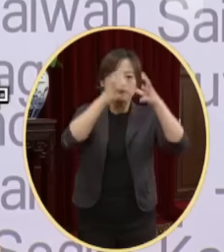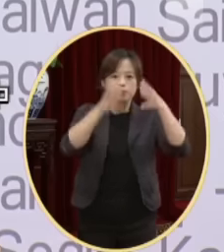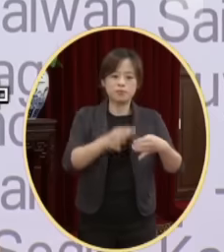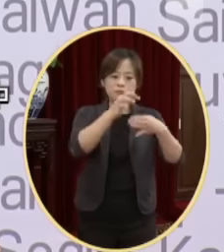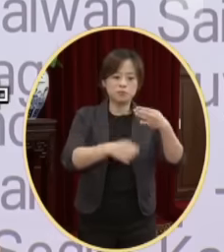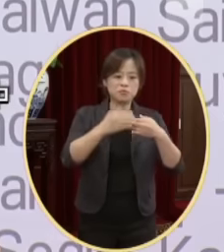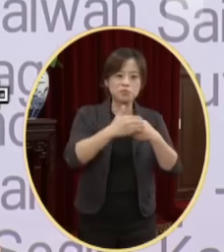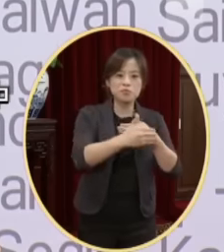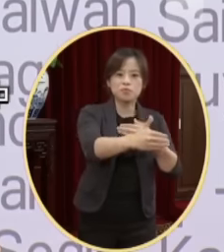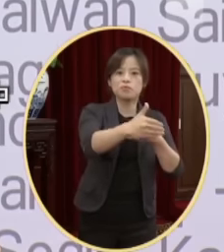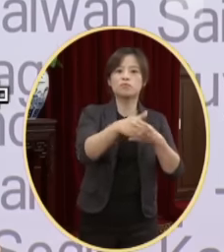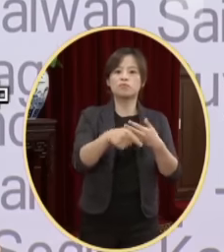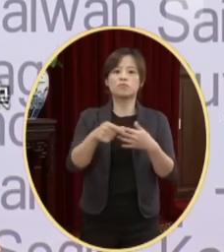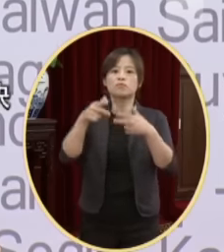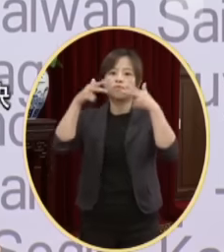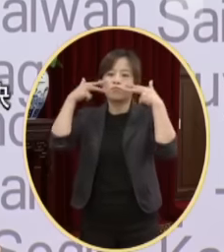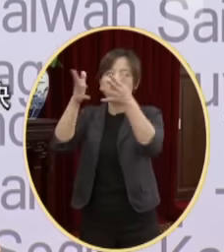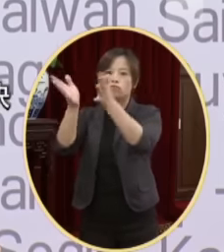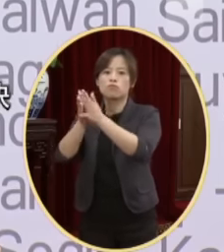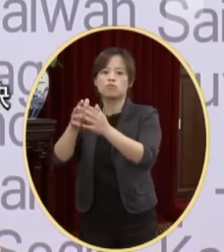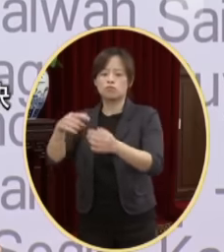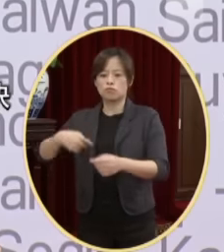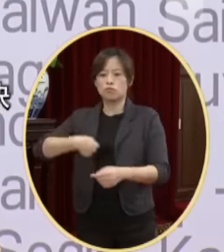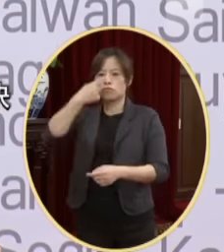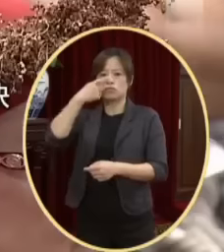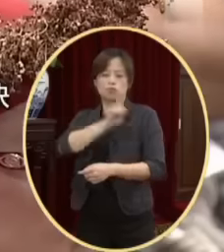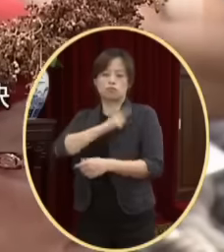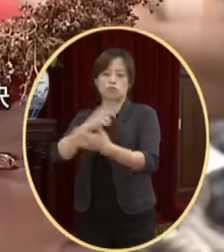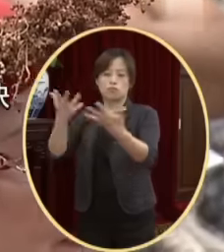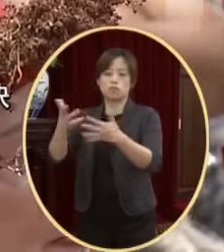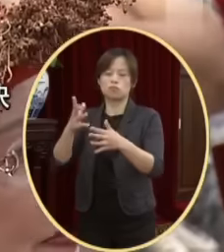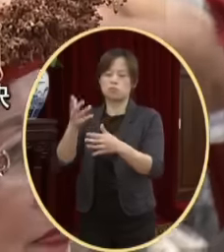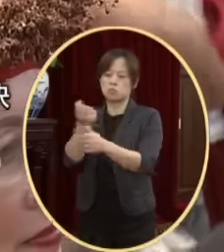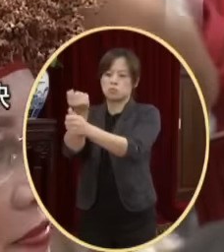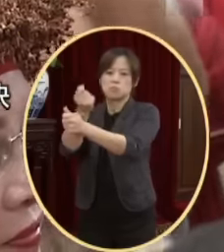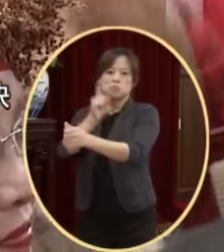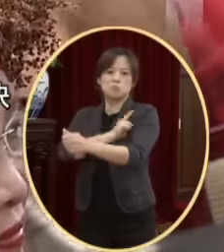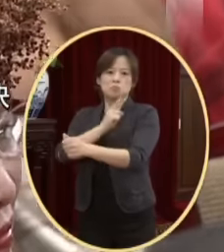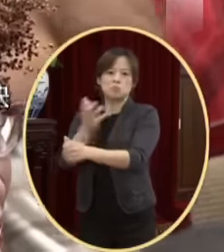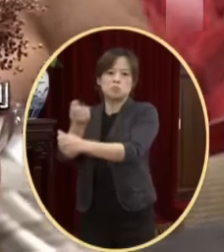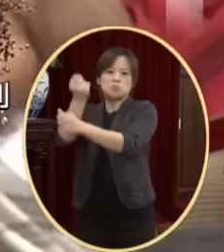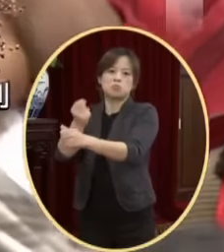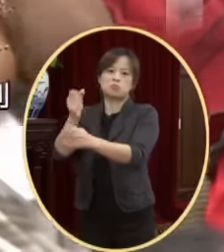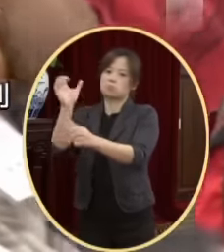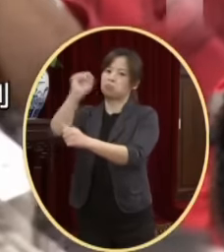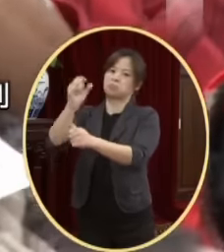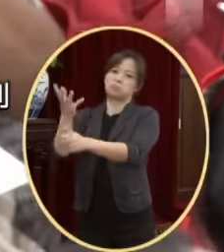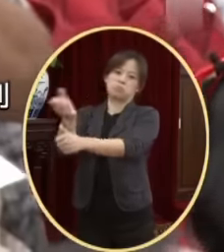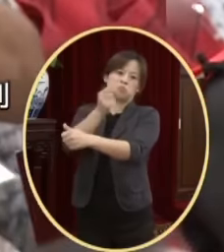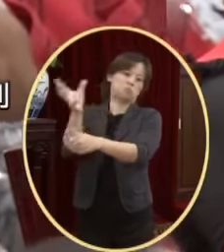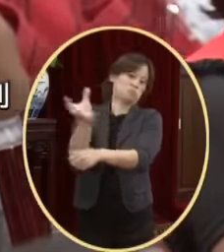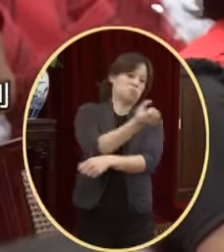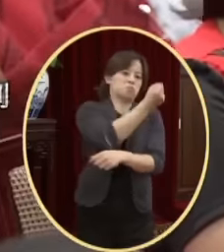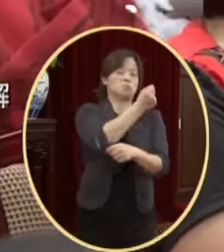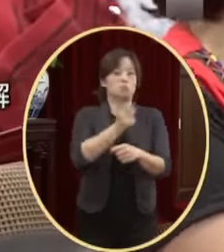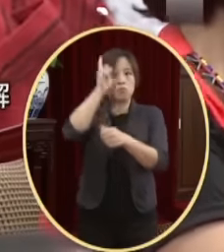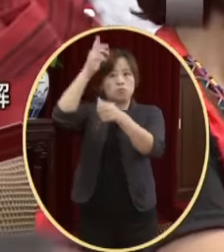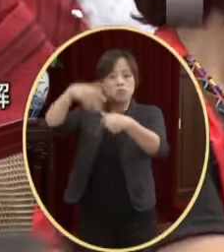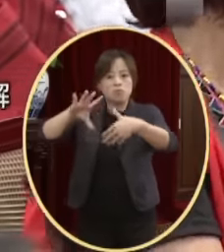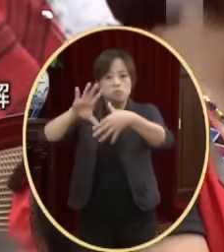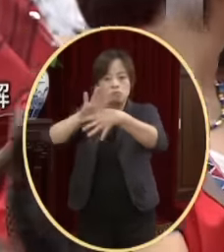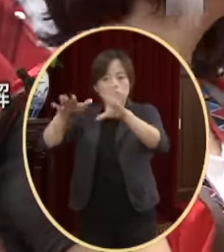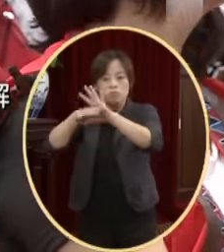的过程中，原住民族对自身事务失去了自觉自治的权利，传统社